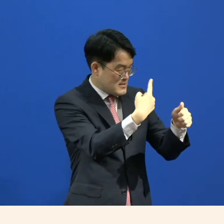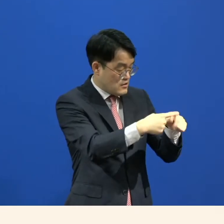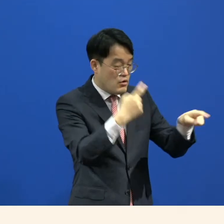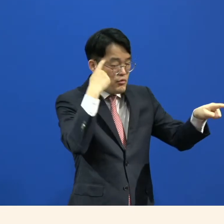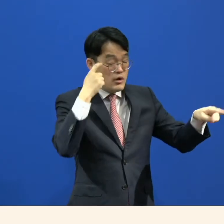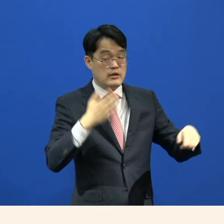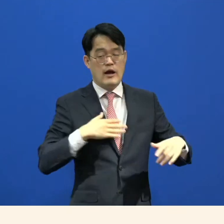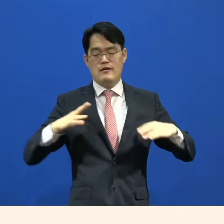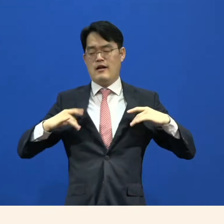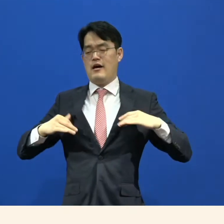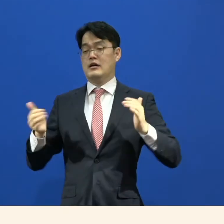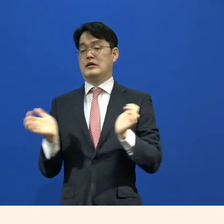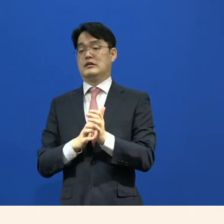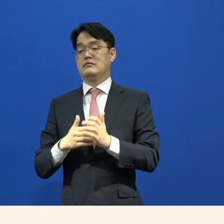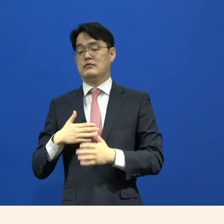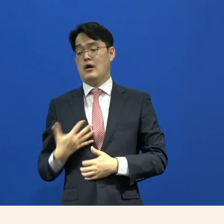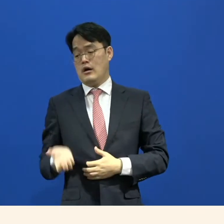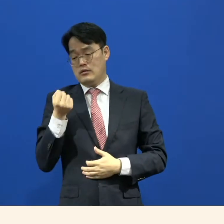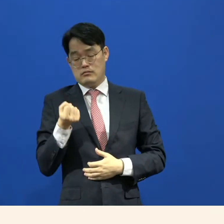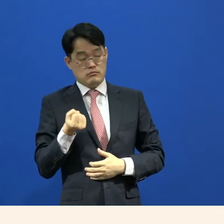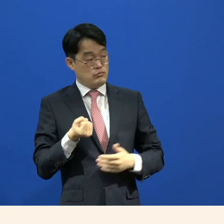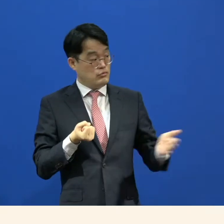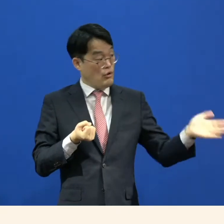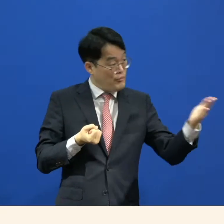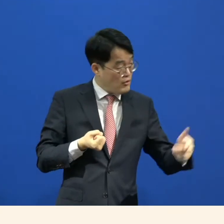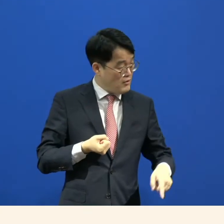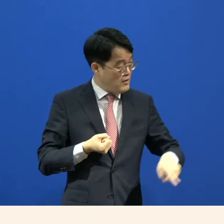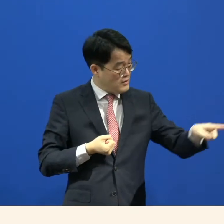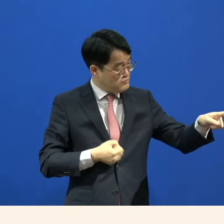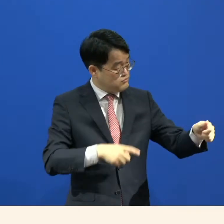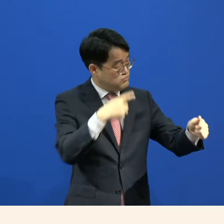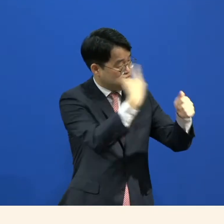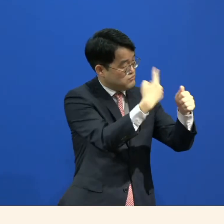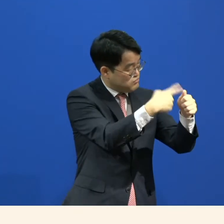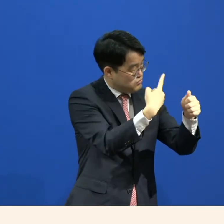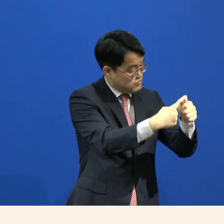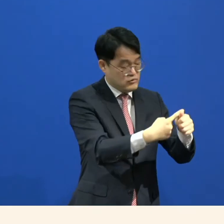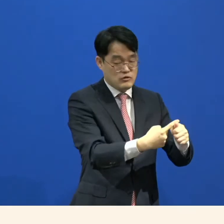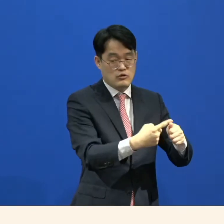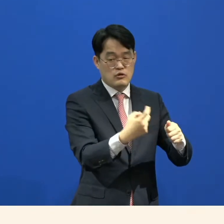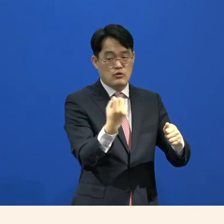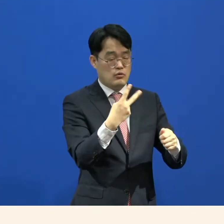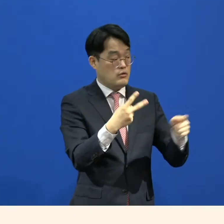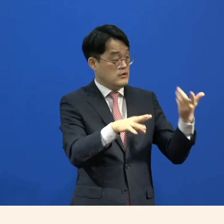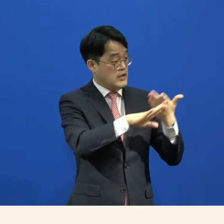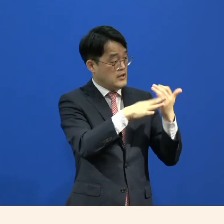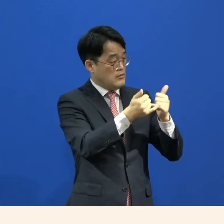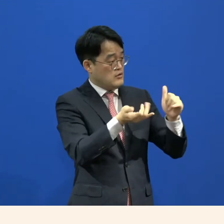그리고 다른 사람을 깎아내려야 내가 올라가는 거예요. 내가 더 나은 거지.